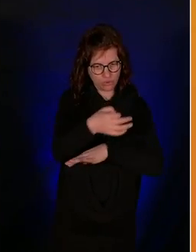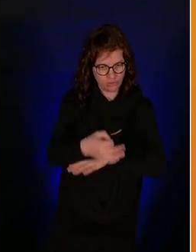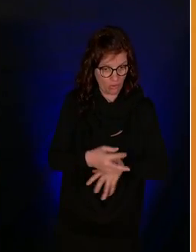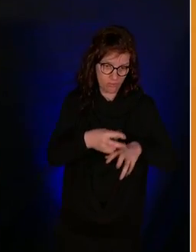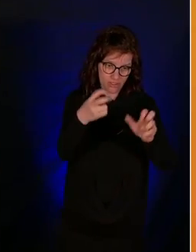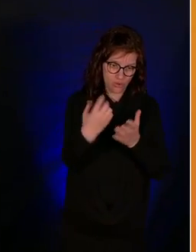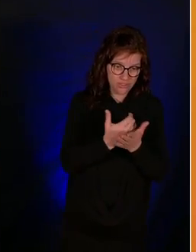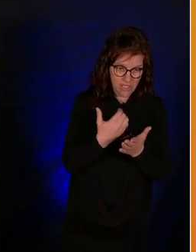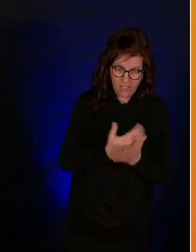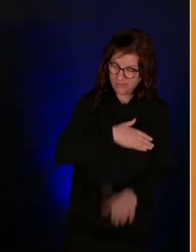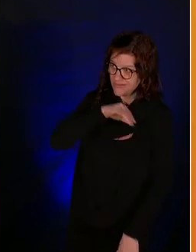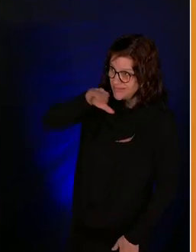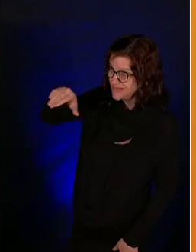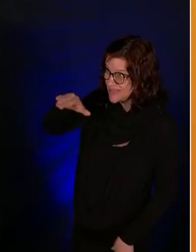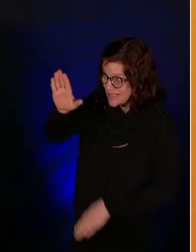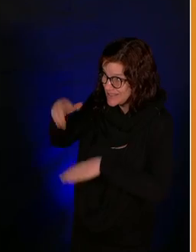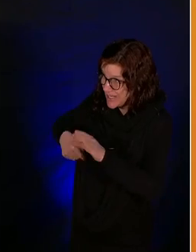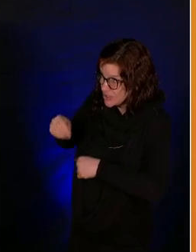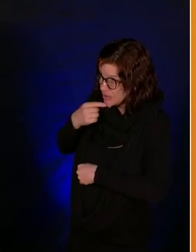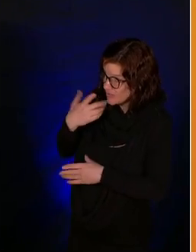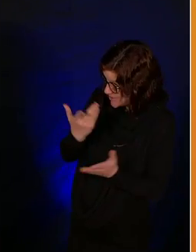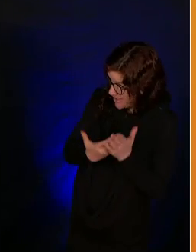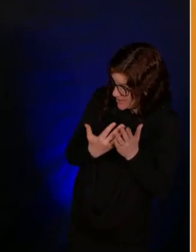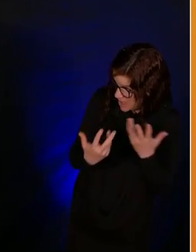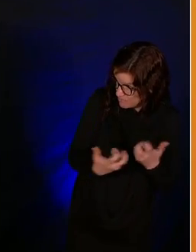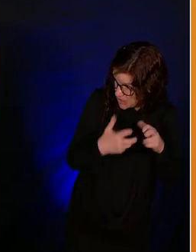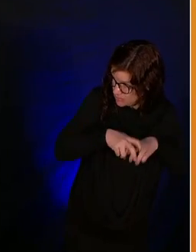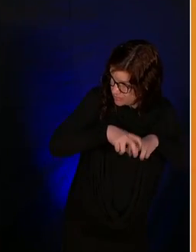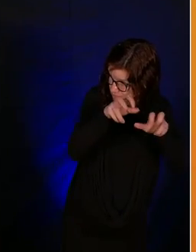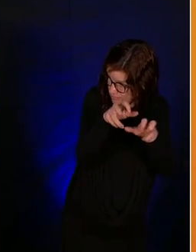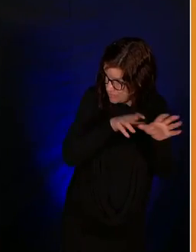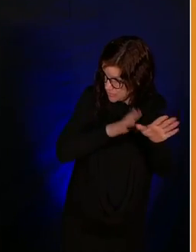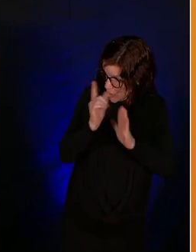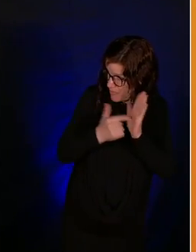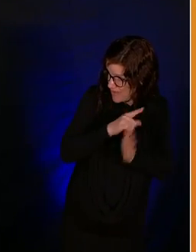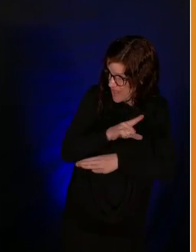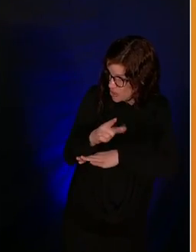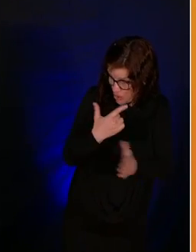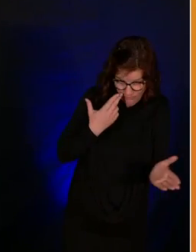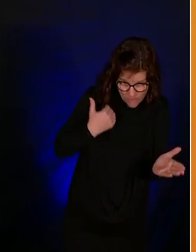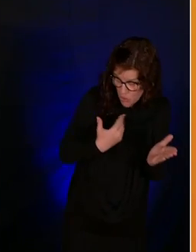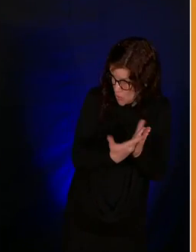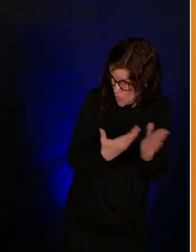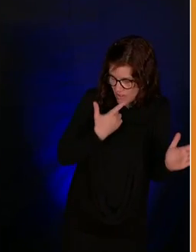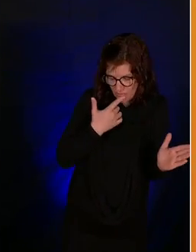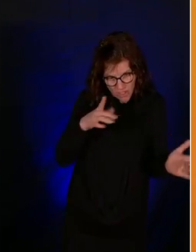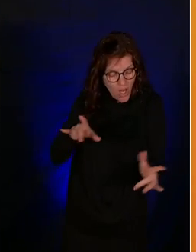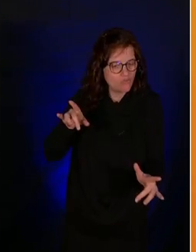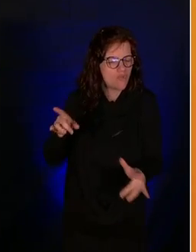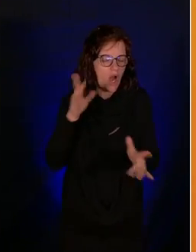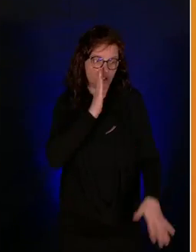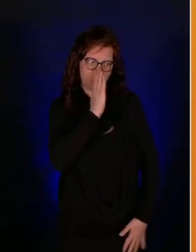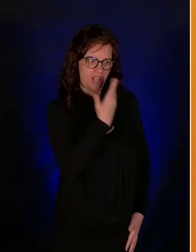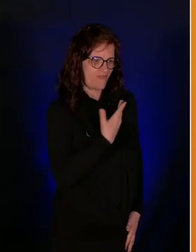avons interpellé notre direction sur l'inflation galopante en 2022 et revirement de